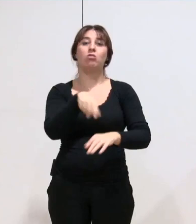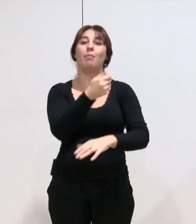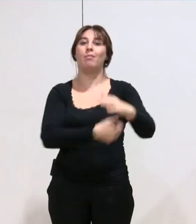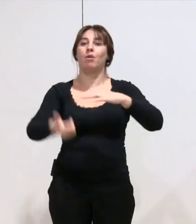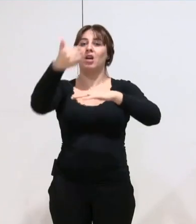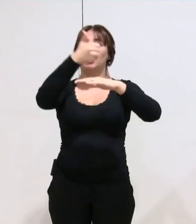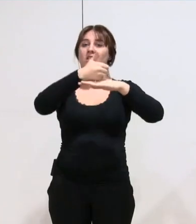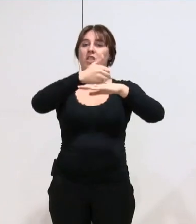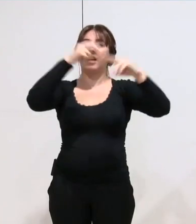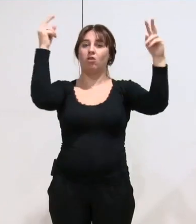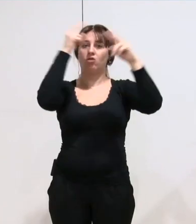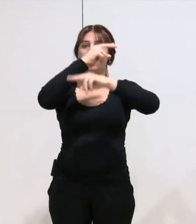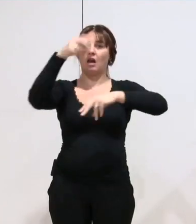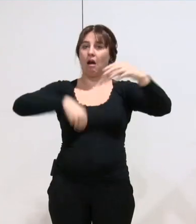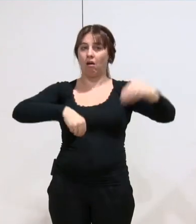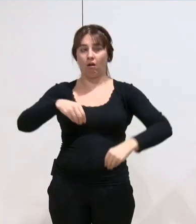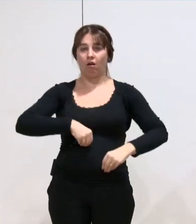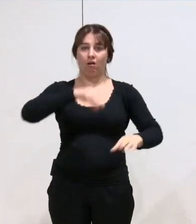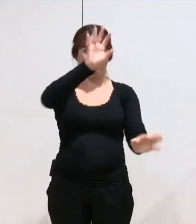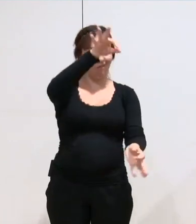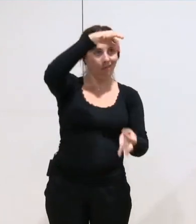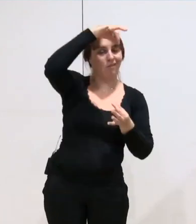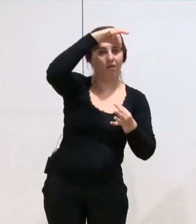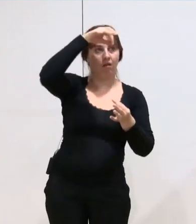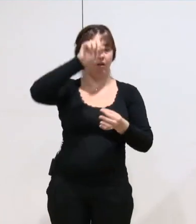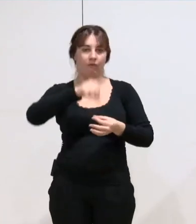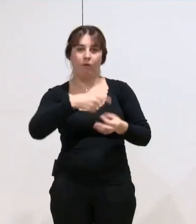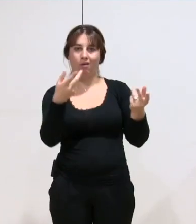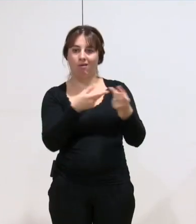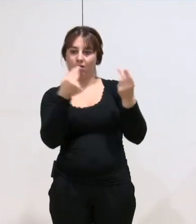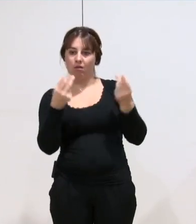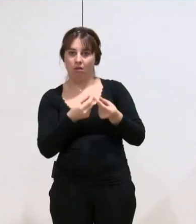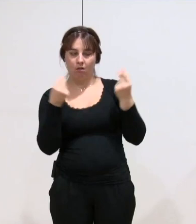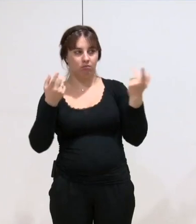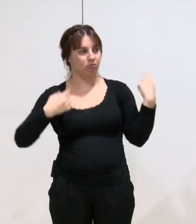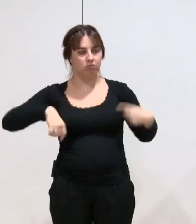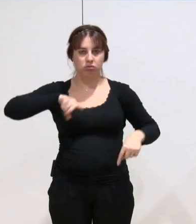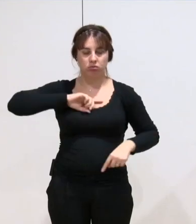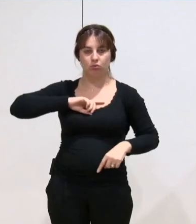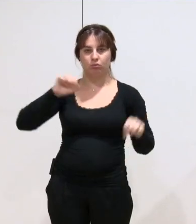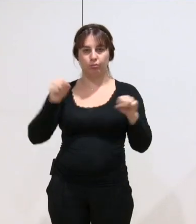nous avec des propositions qui nous permettent de